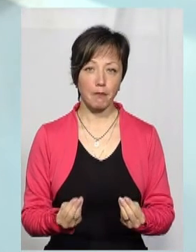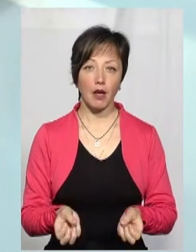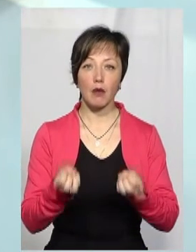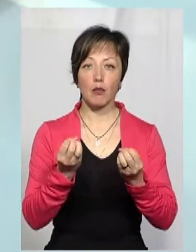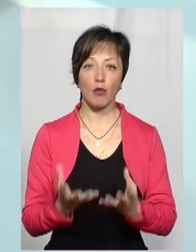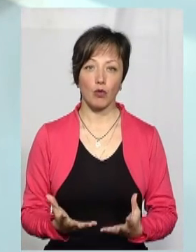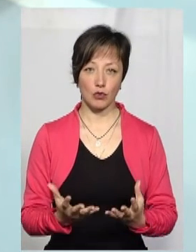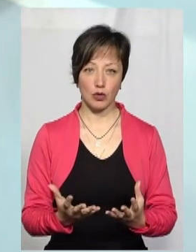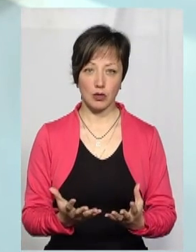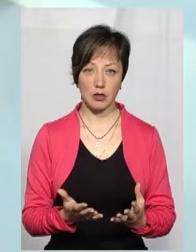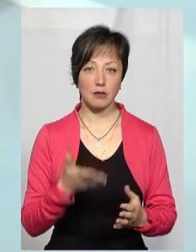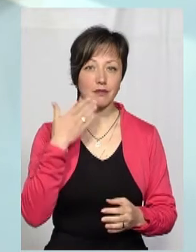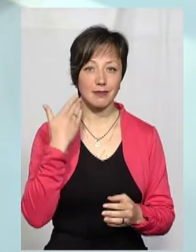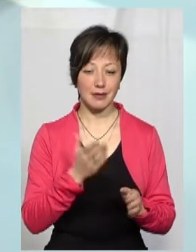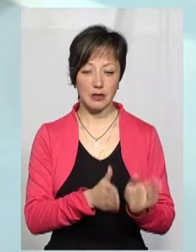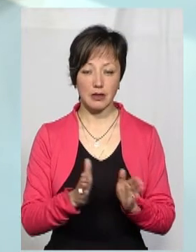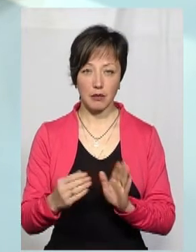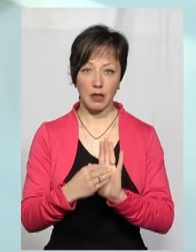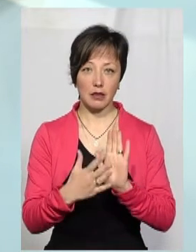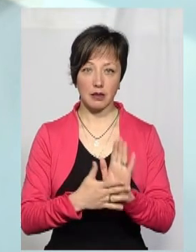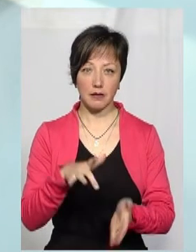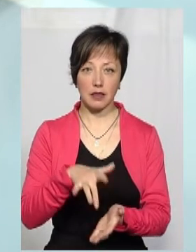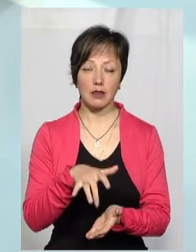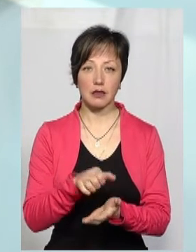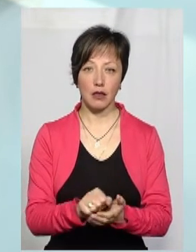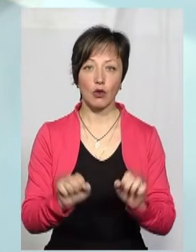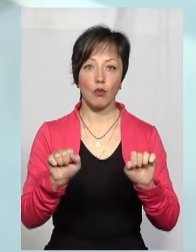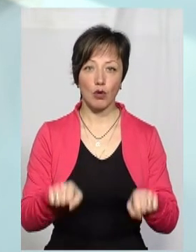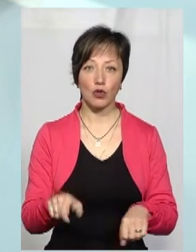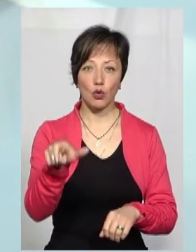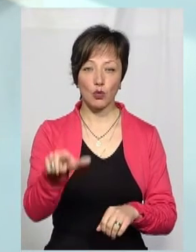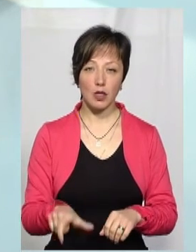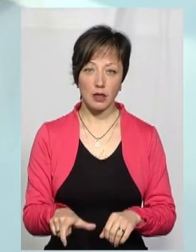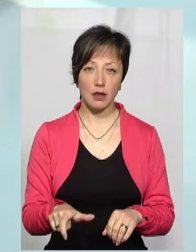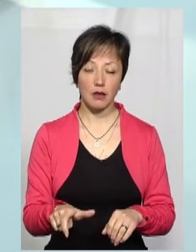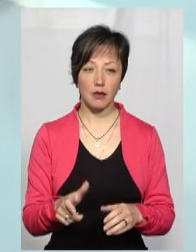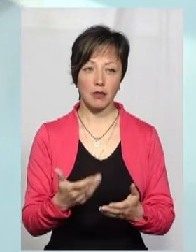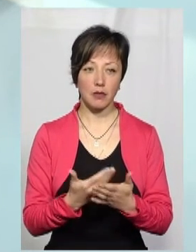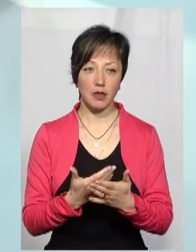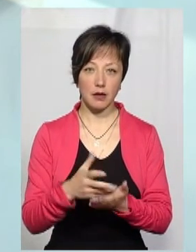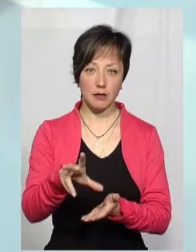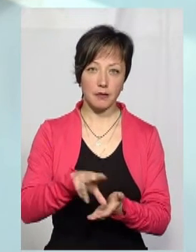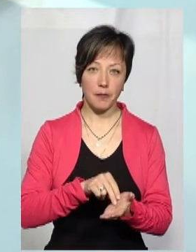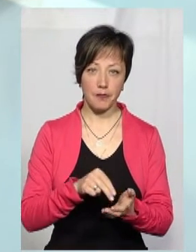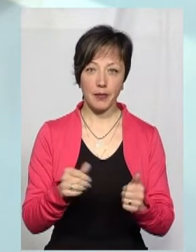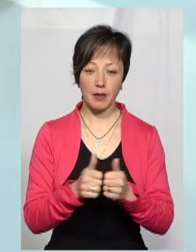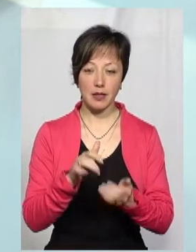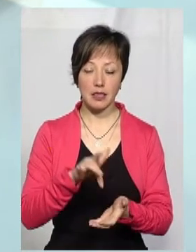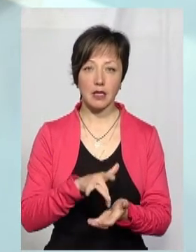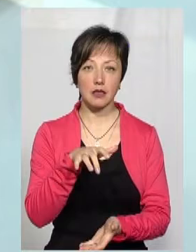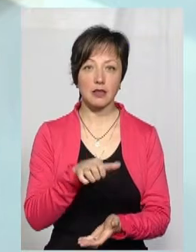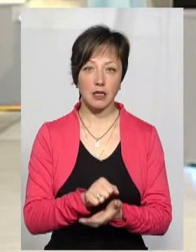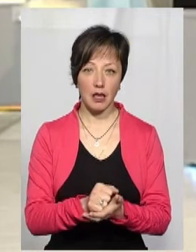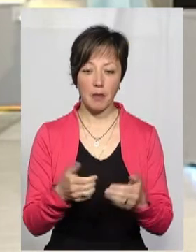система реєстрації в центрі зайнятості. Людина може взяти або з сайта, або біля центру зайнятості,